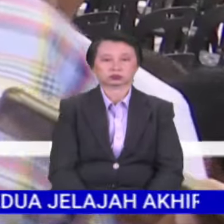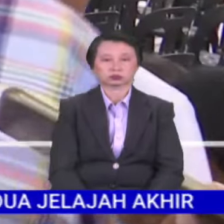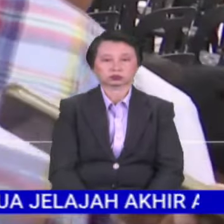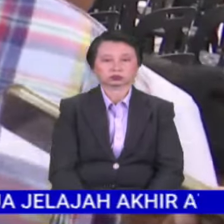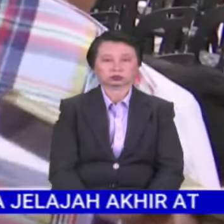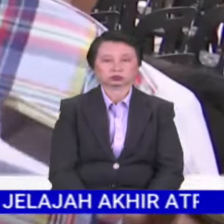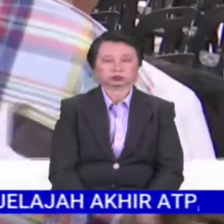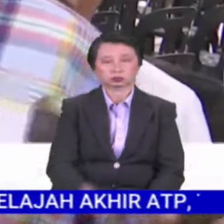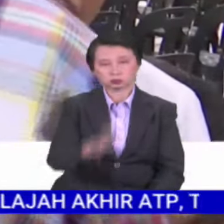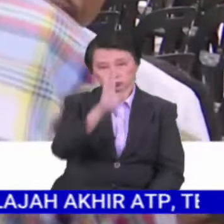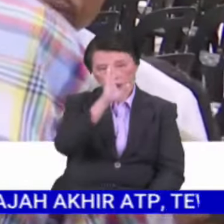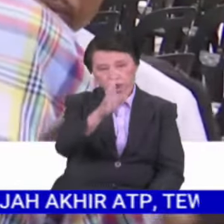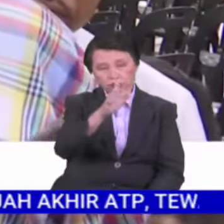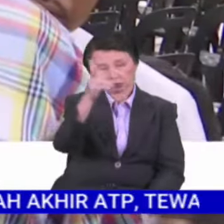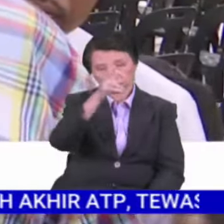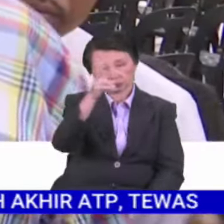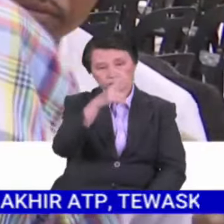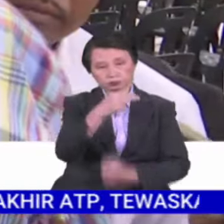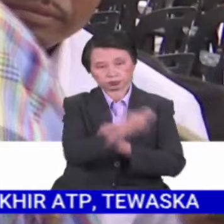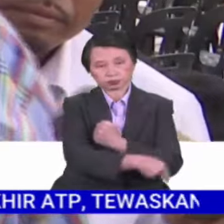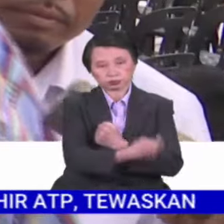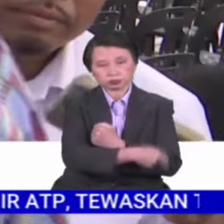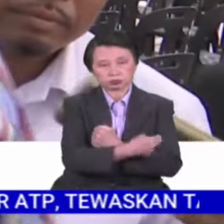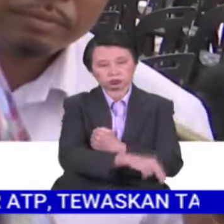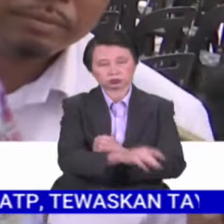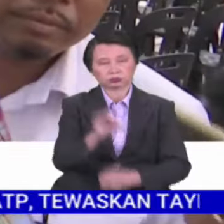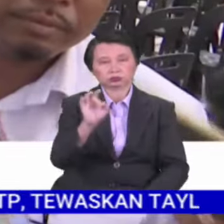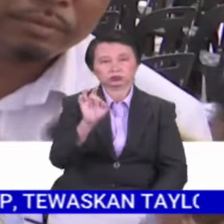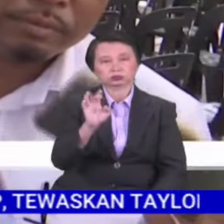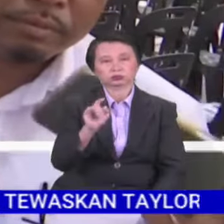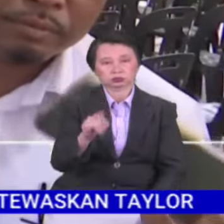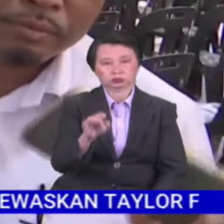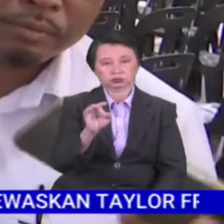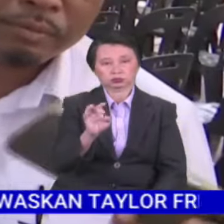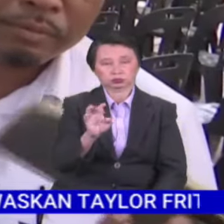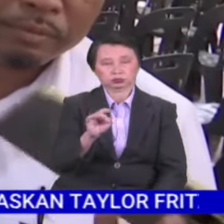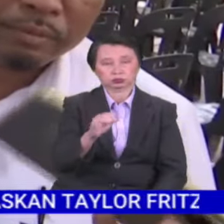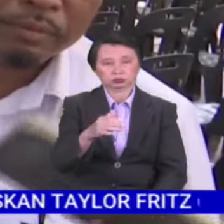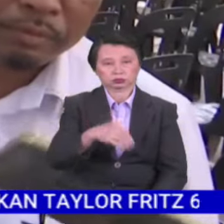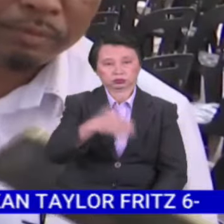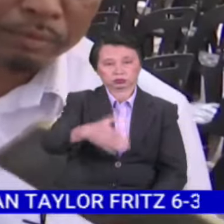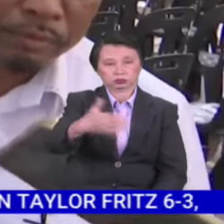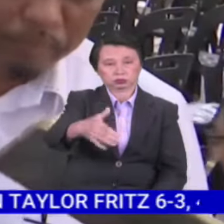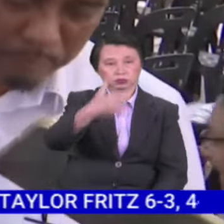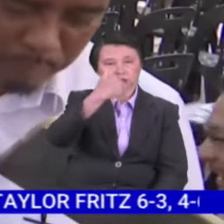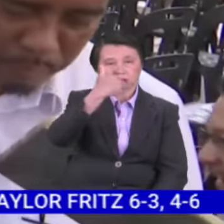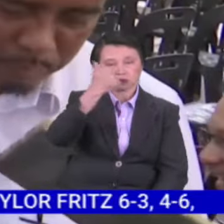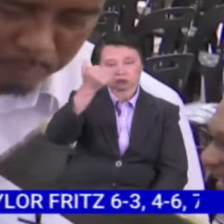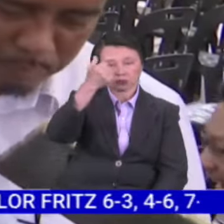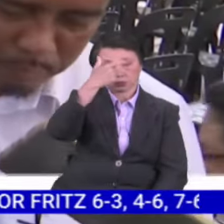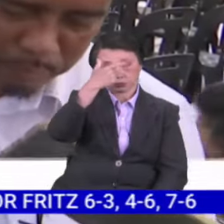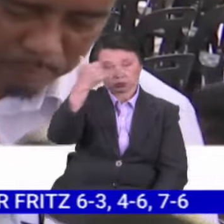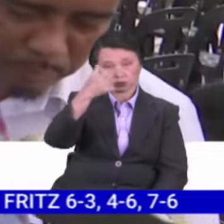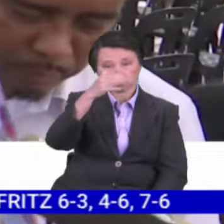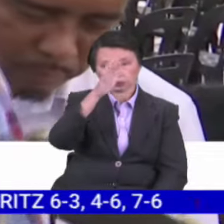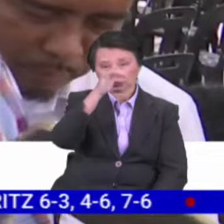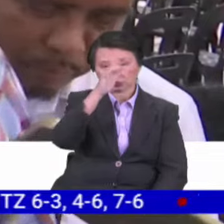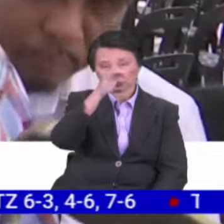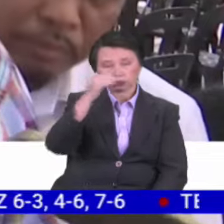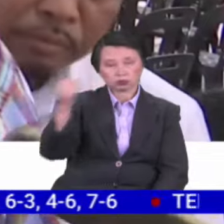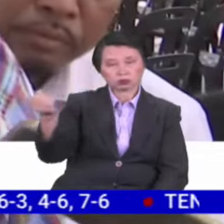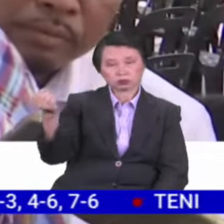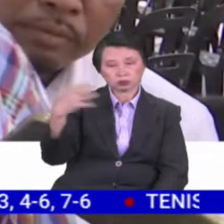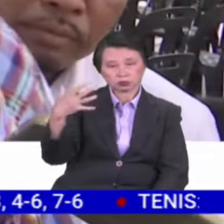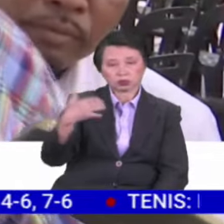Keperhatian kerajaan negeri adalah merupakan satu langkah yang terbaik kerana negeri Melaka